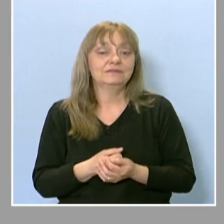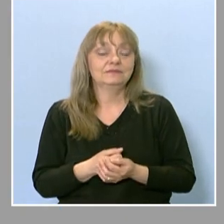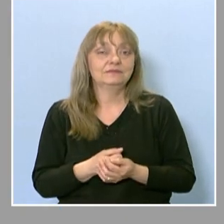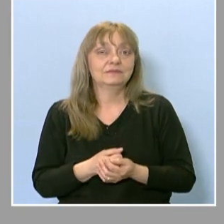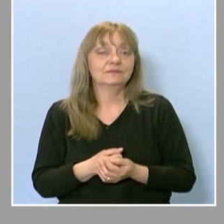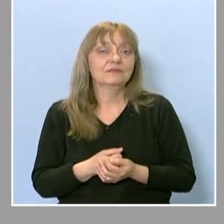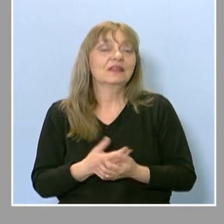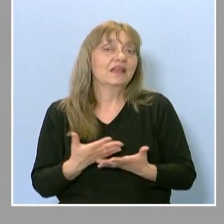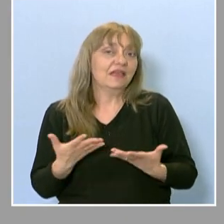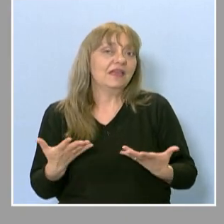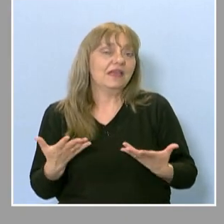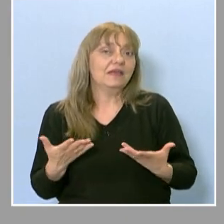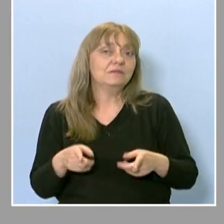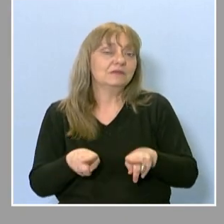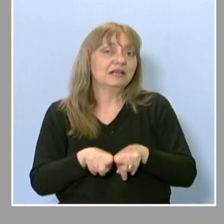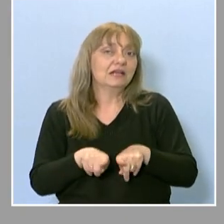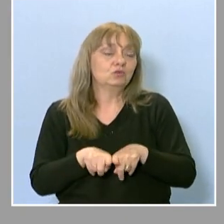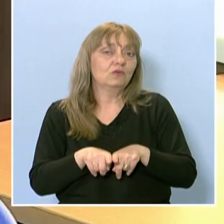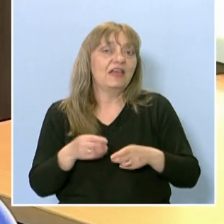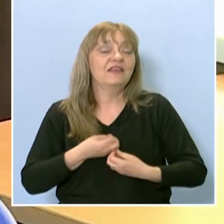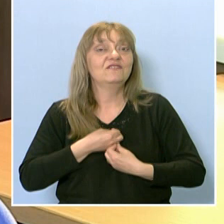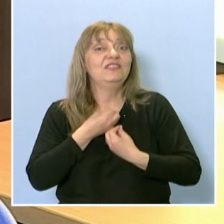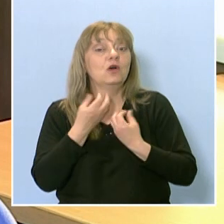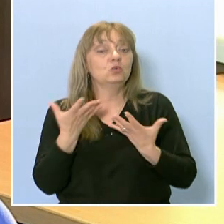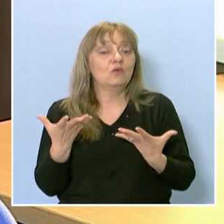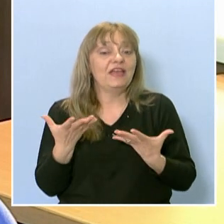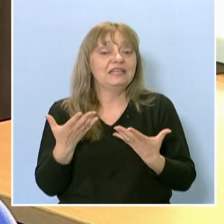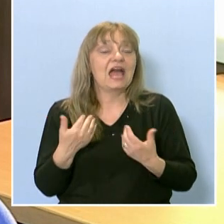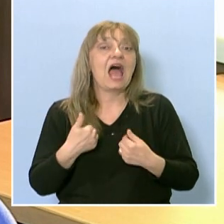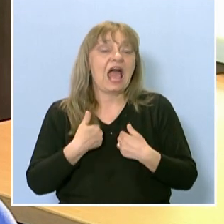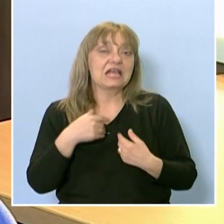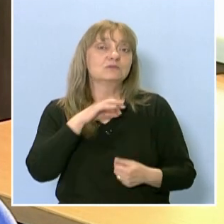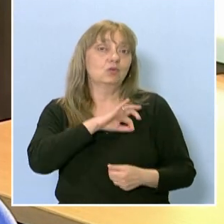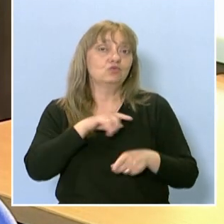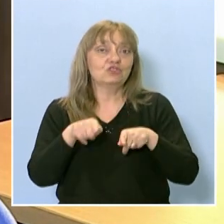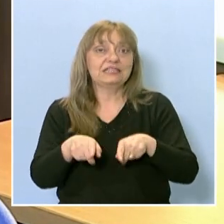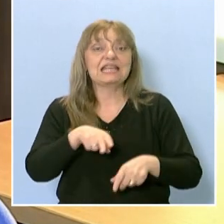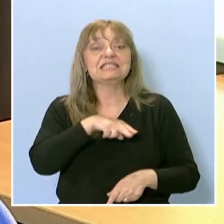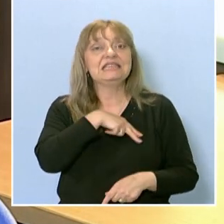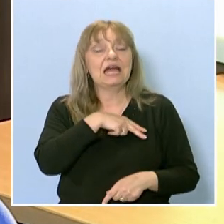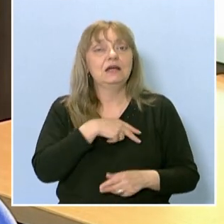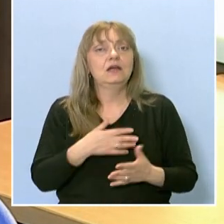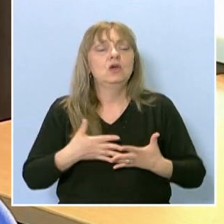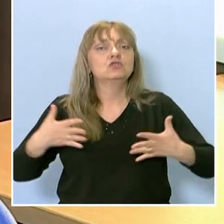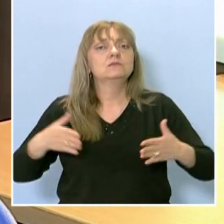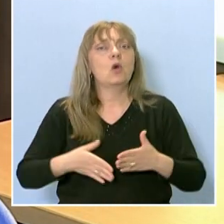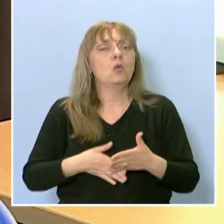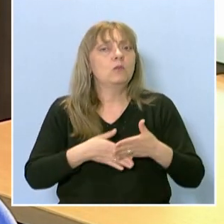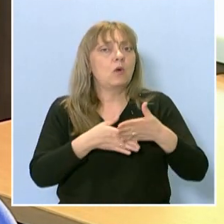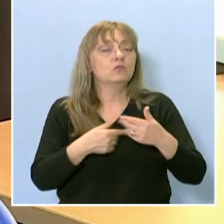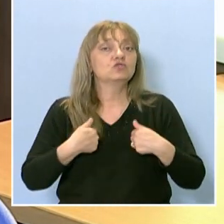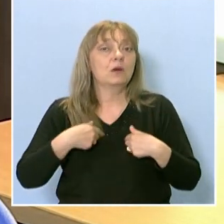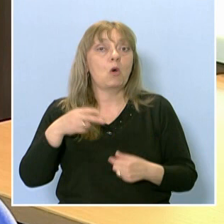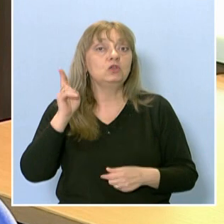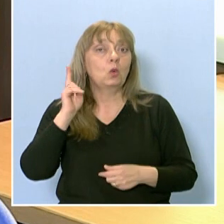е по-скоро като вдъхновение. Аз получих тази награда с много помощ на моята